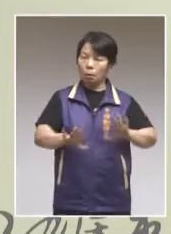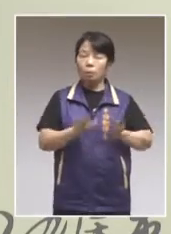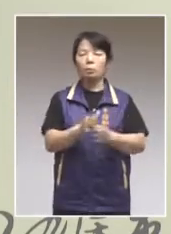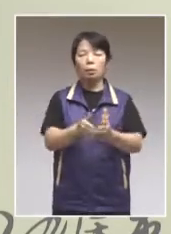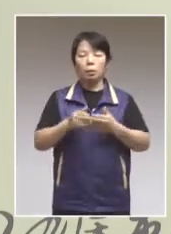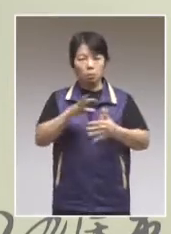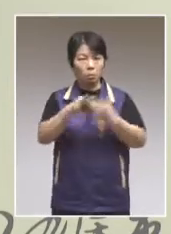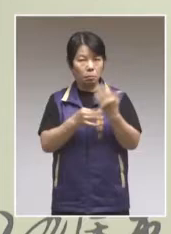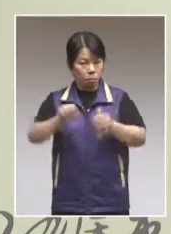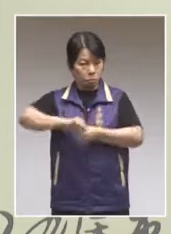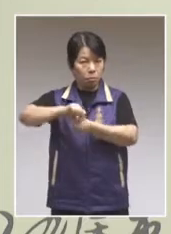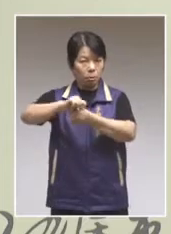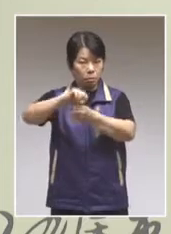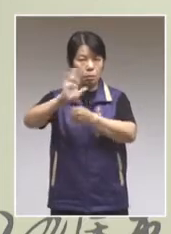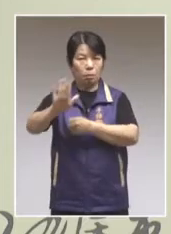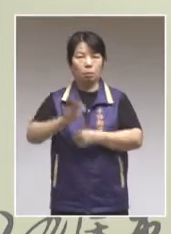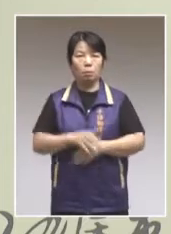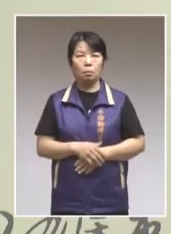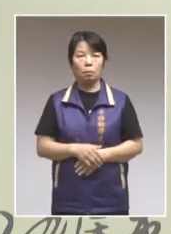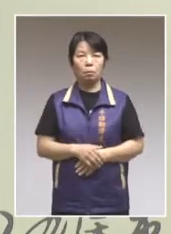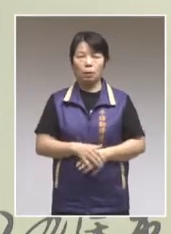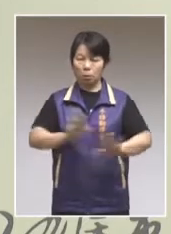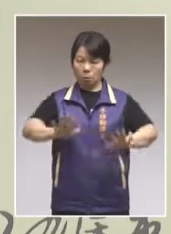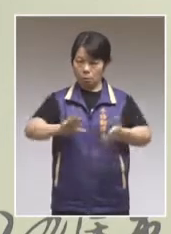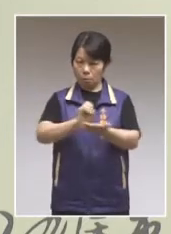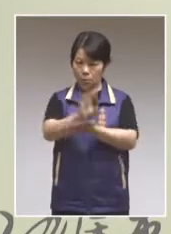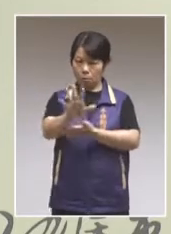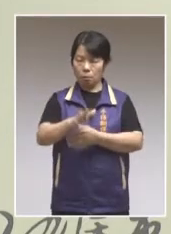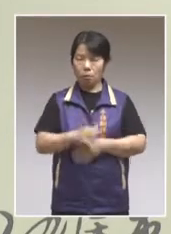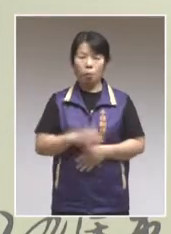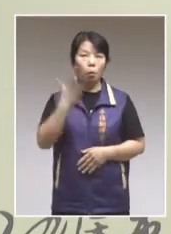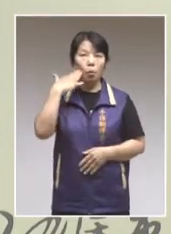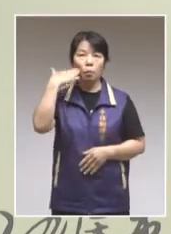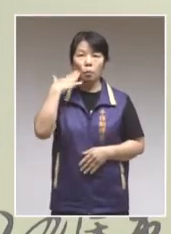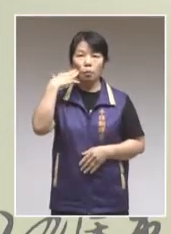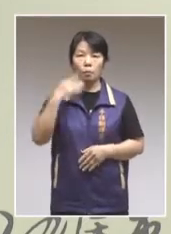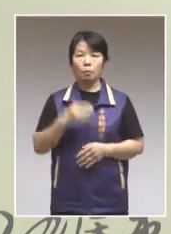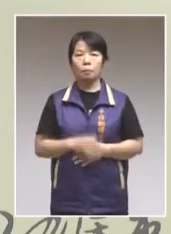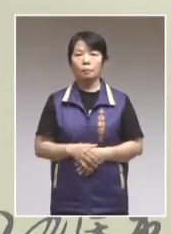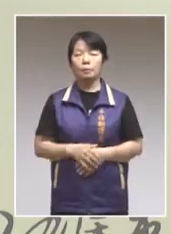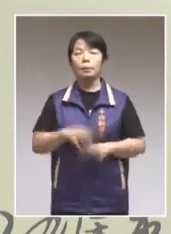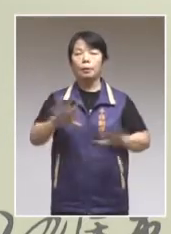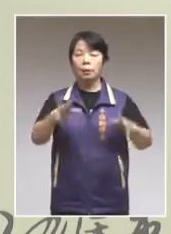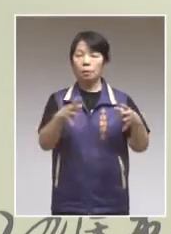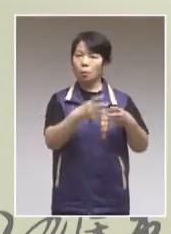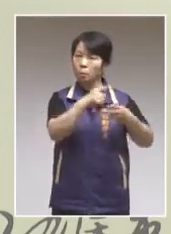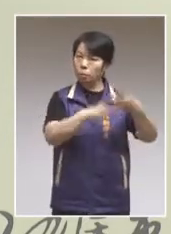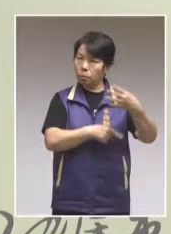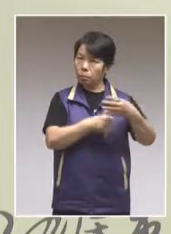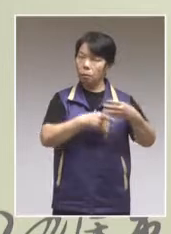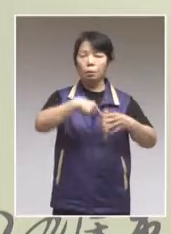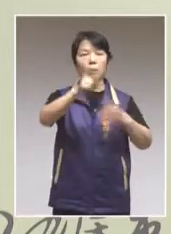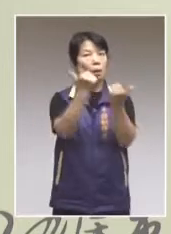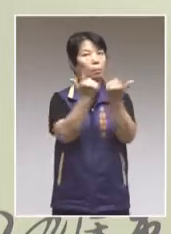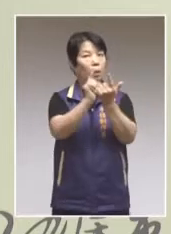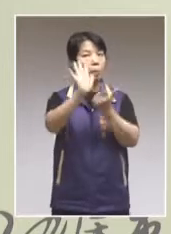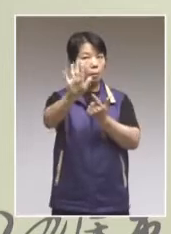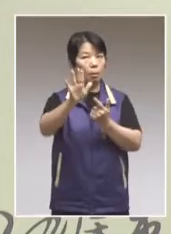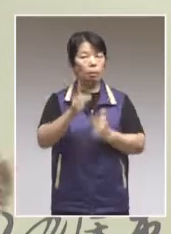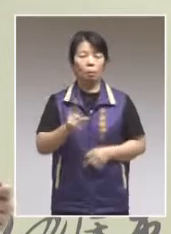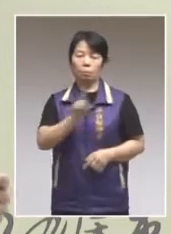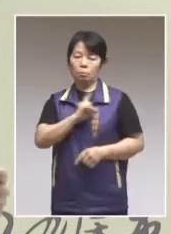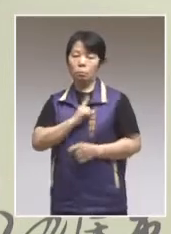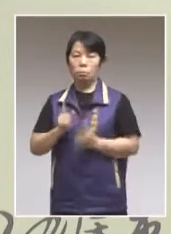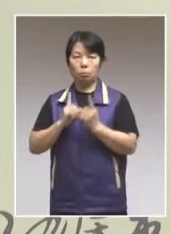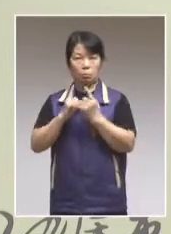施。那最重要的就是要提醒大家。你若有，也是讲你的同事有去台北，也是你本身